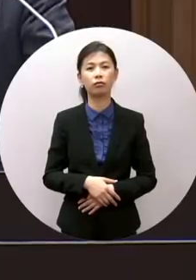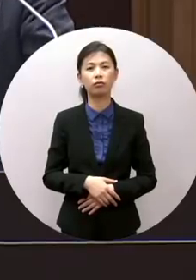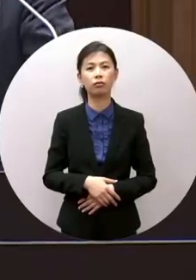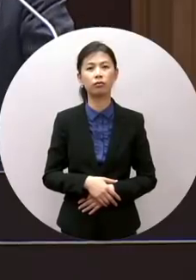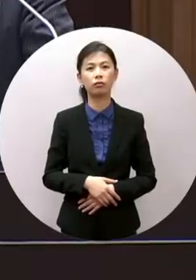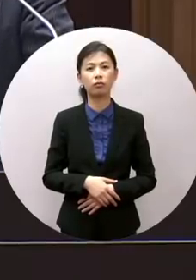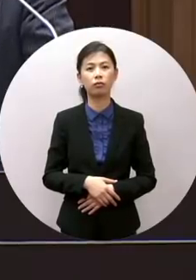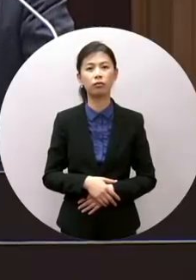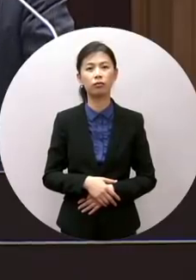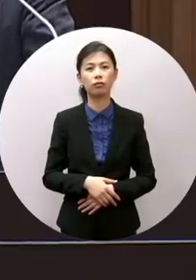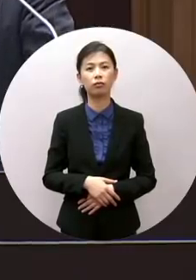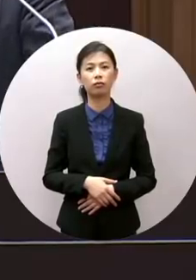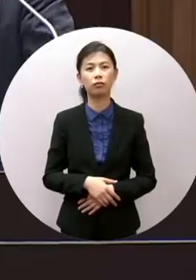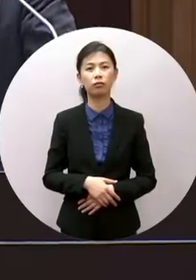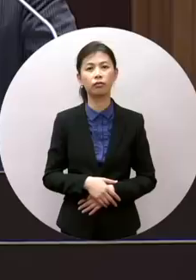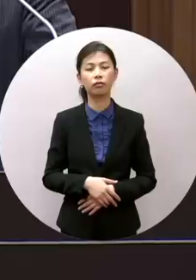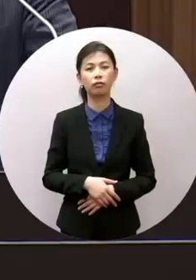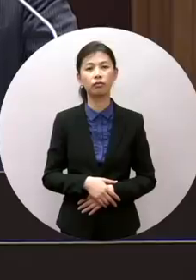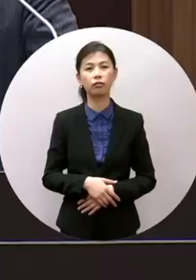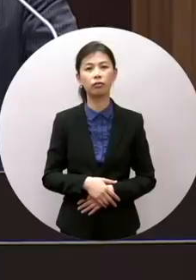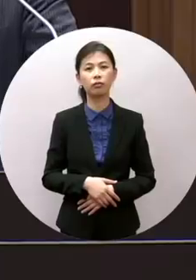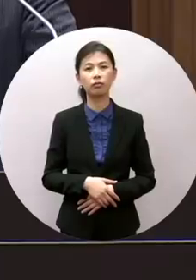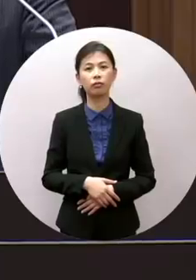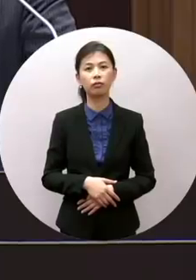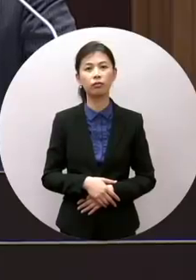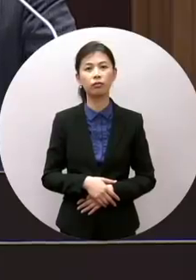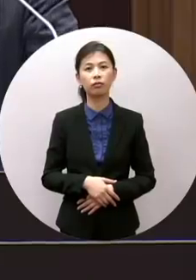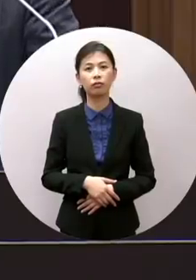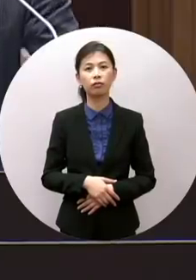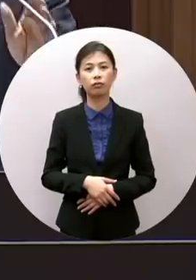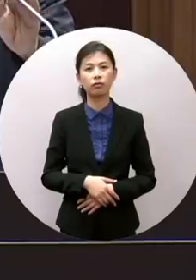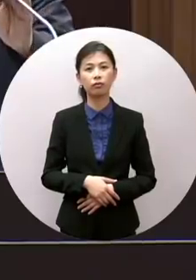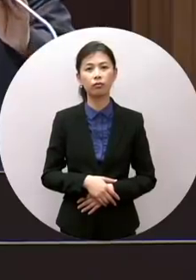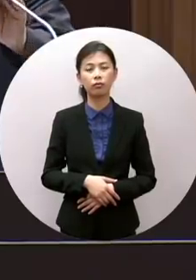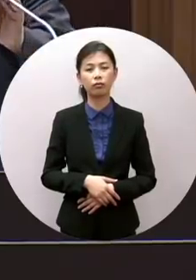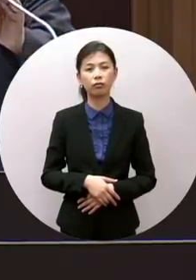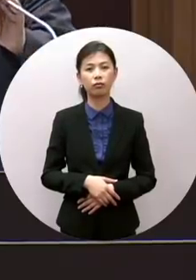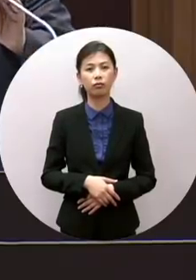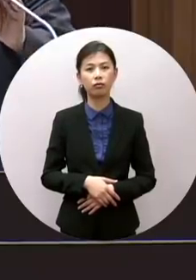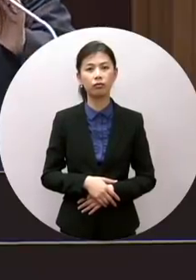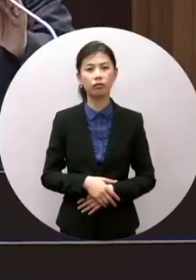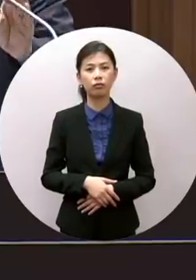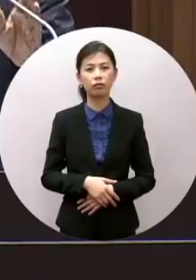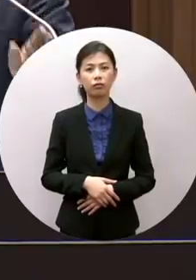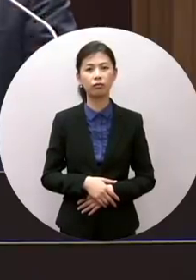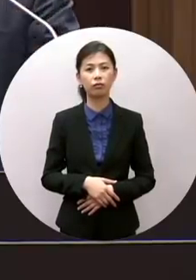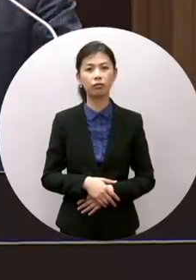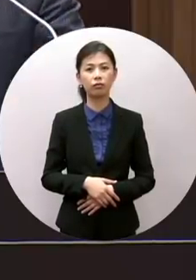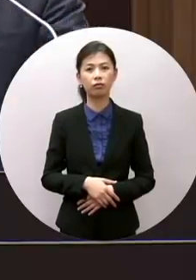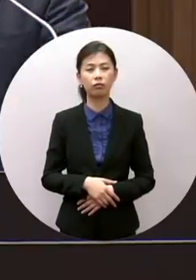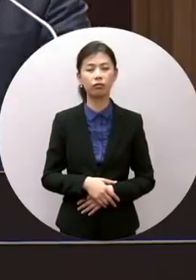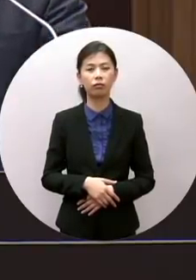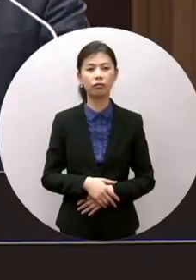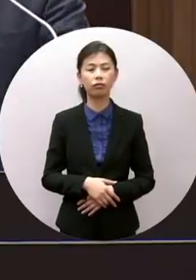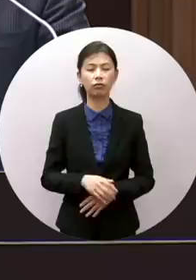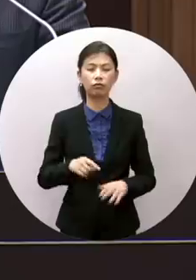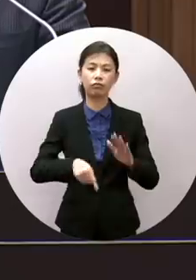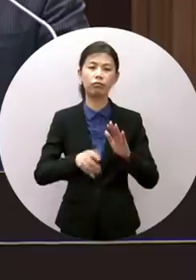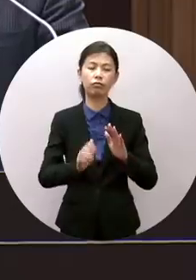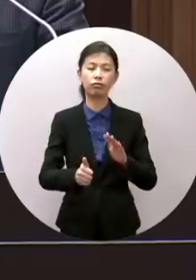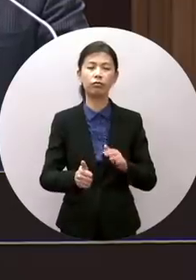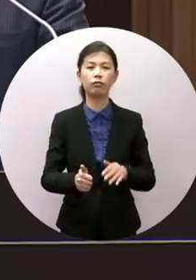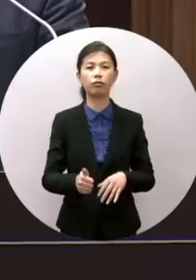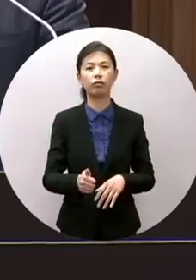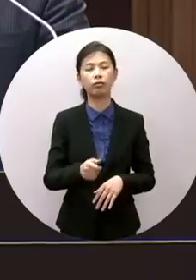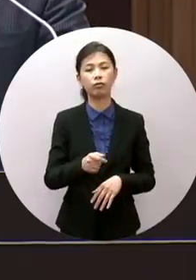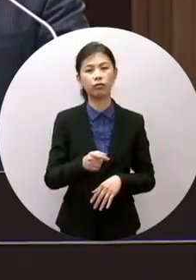断，伊拢输啊，啊输这个案较紧。起码给公务员讲，那个断章取义那个，该记的代志。 院长这样好了，